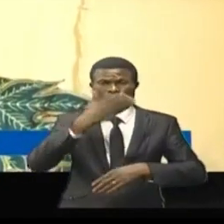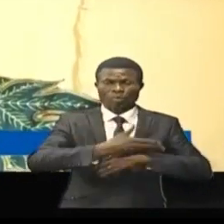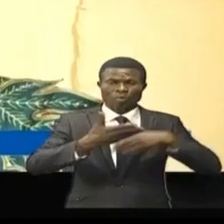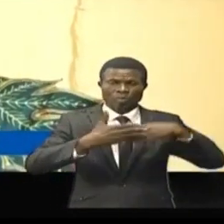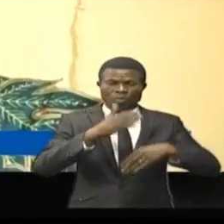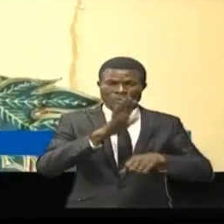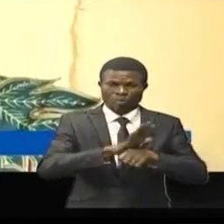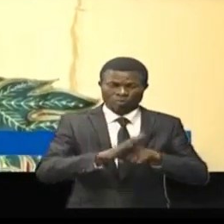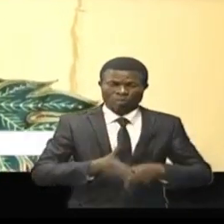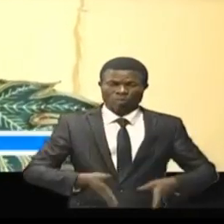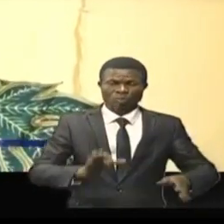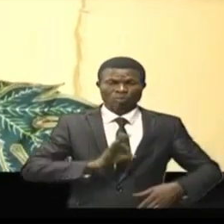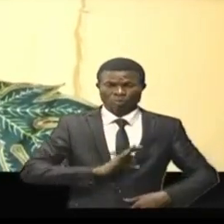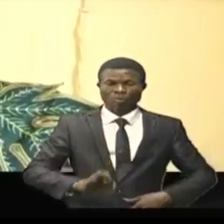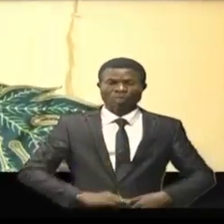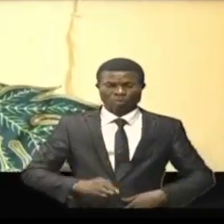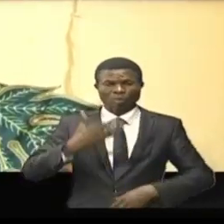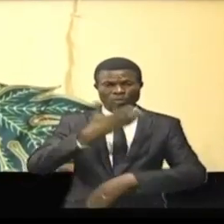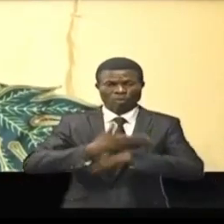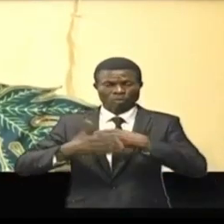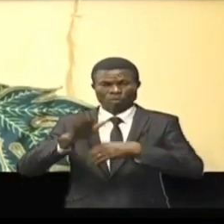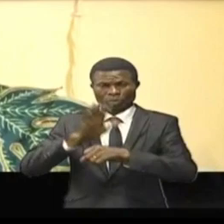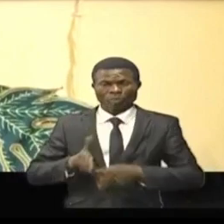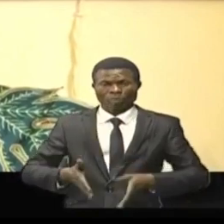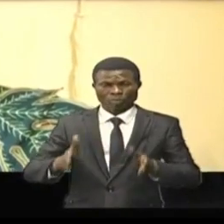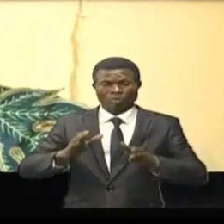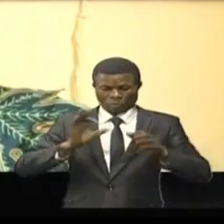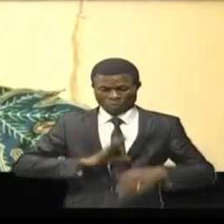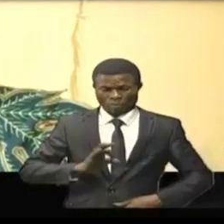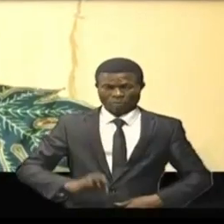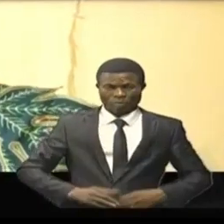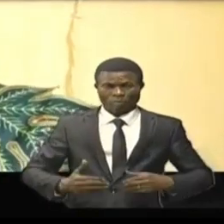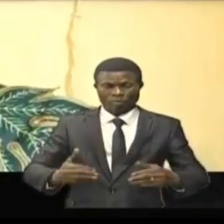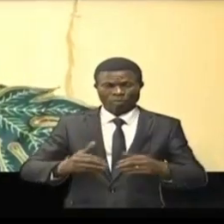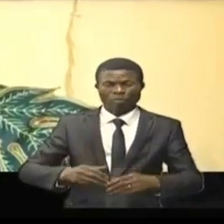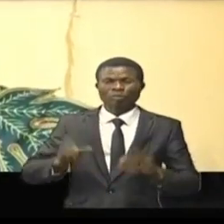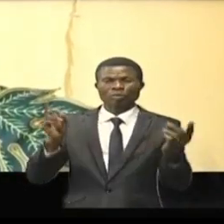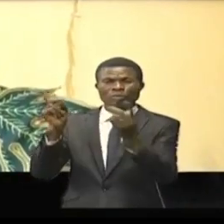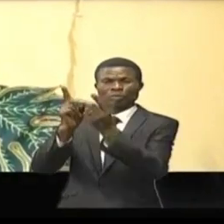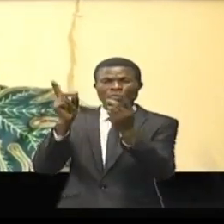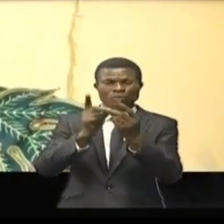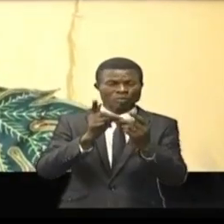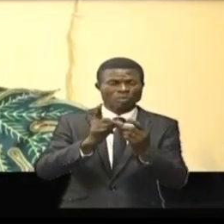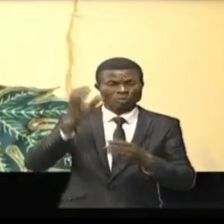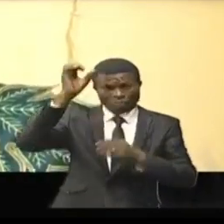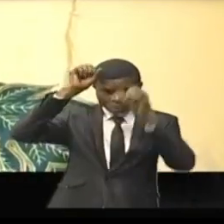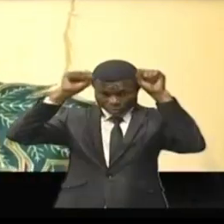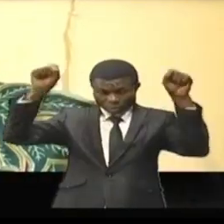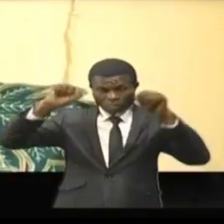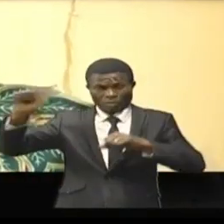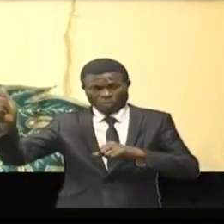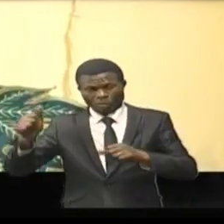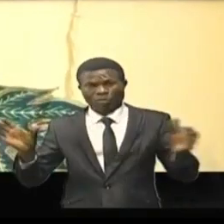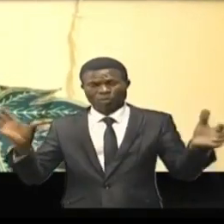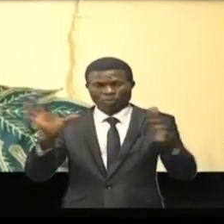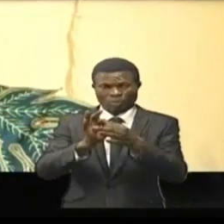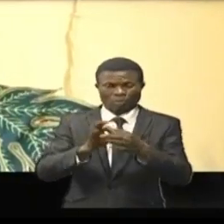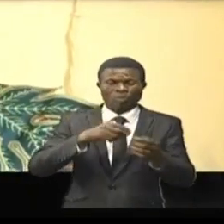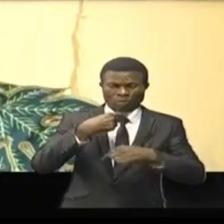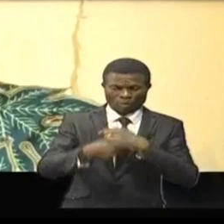routes, beaucoup même. Il a continué avec la diplomatie qui était presque brisée. Il a